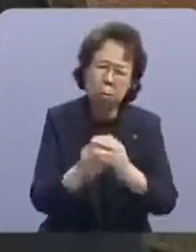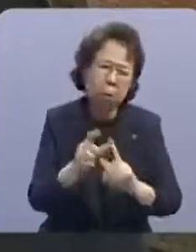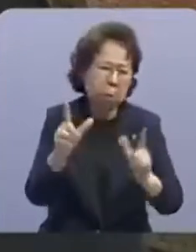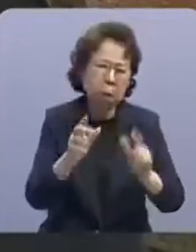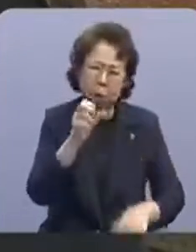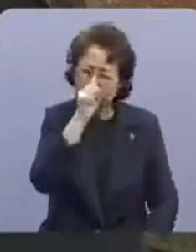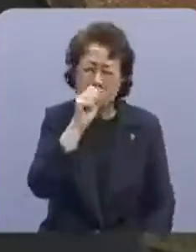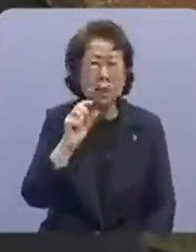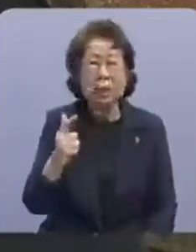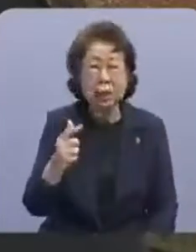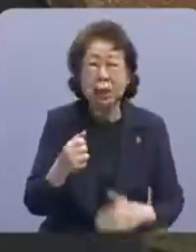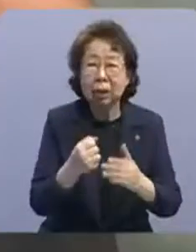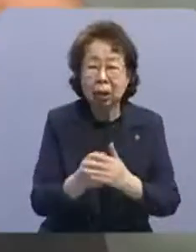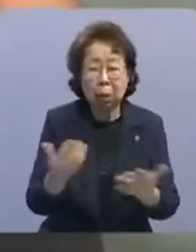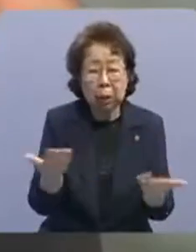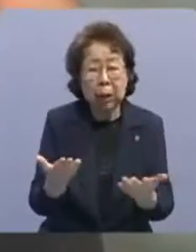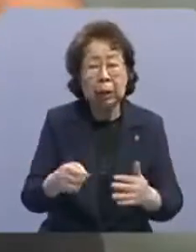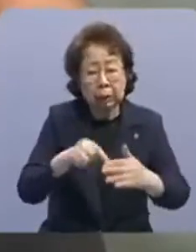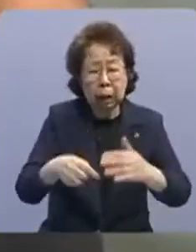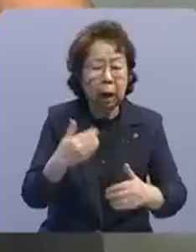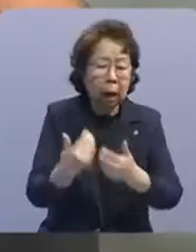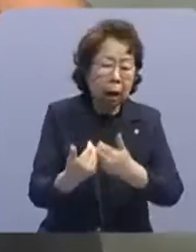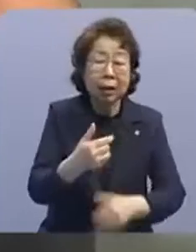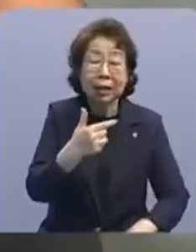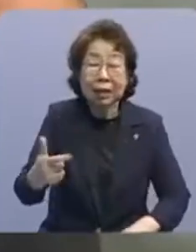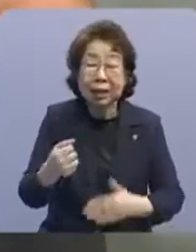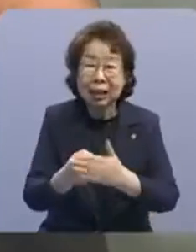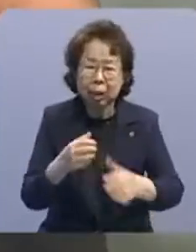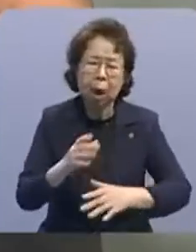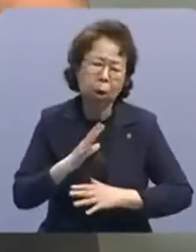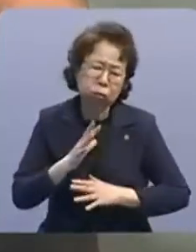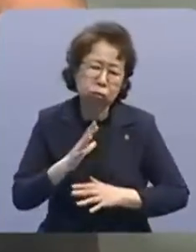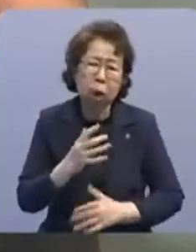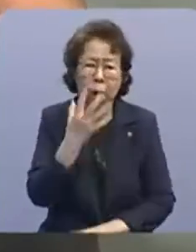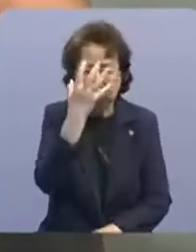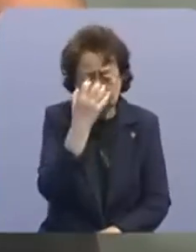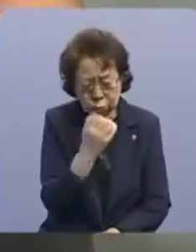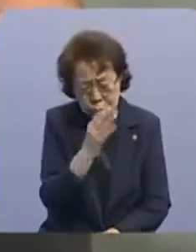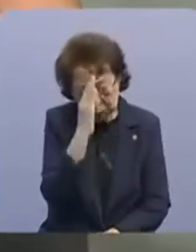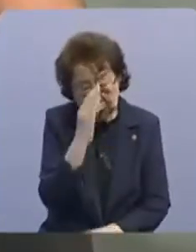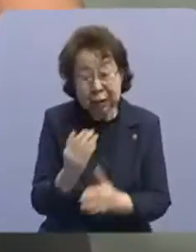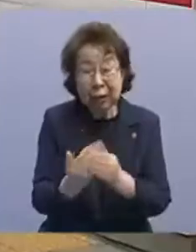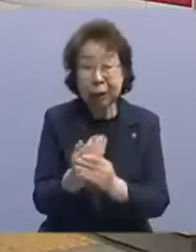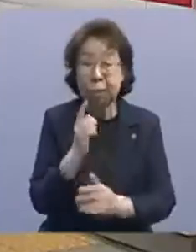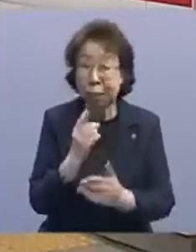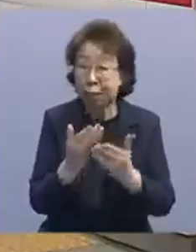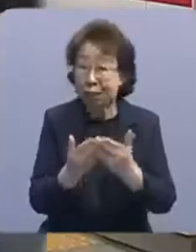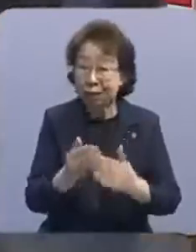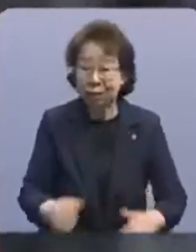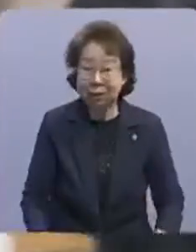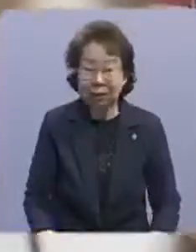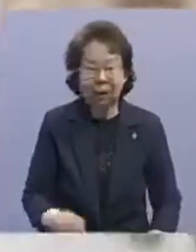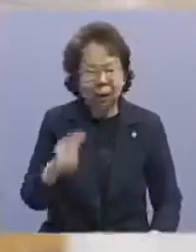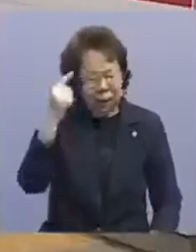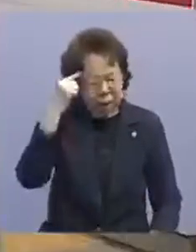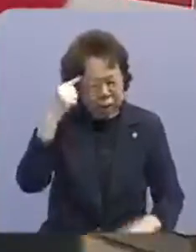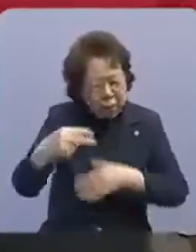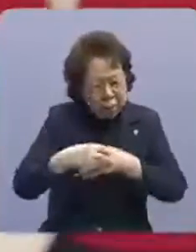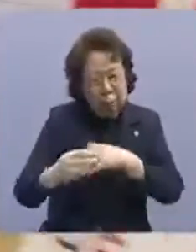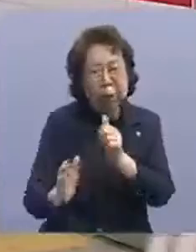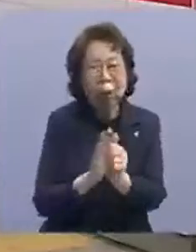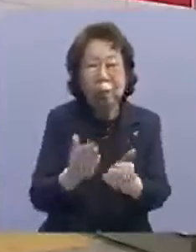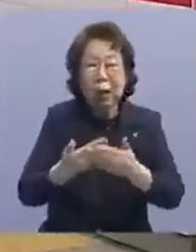어려움을 겪 5 직장 내 갈등 까지 더해지며 불안과 우울증에 시달렸다 고 말합니다 정신과 치료도 받았지만